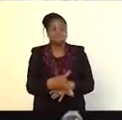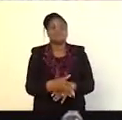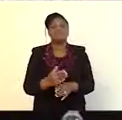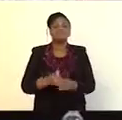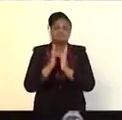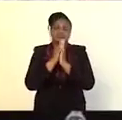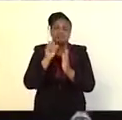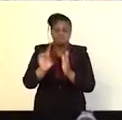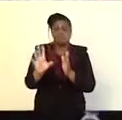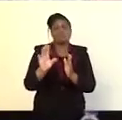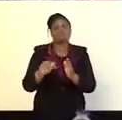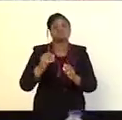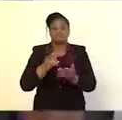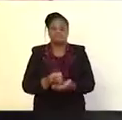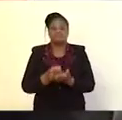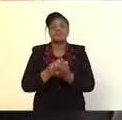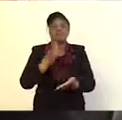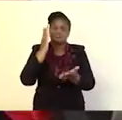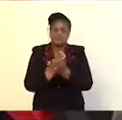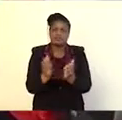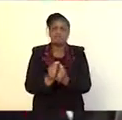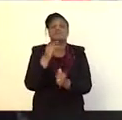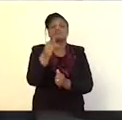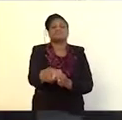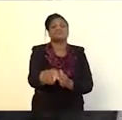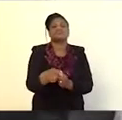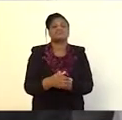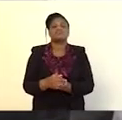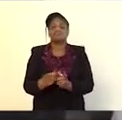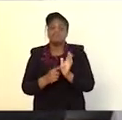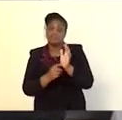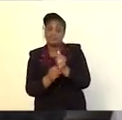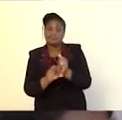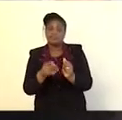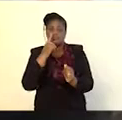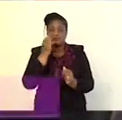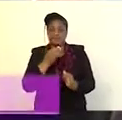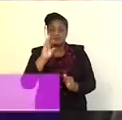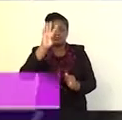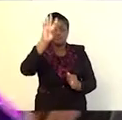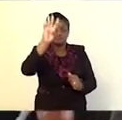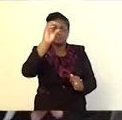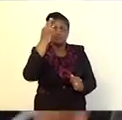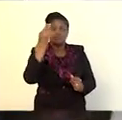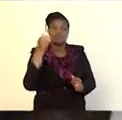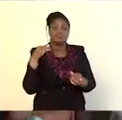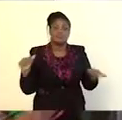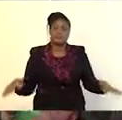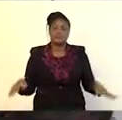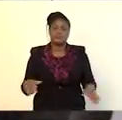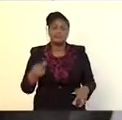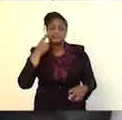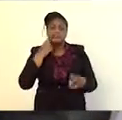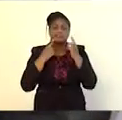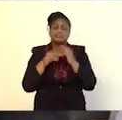kubatsira zvinotanga newe hati tarisei pakafa vanhu 43 vamwe vaitochema kudai mandidzasirawo